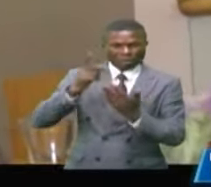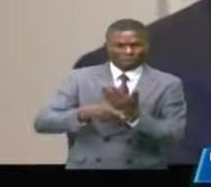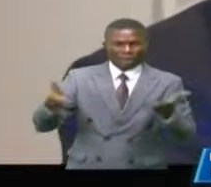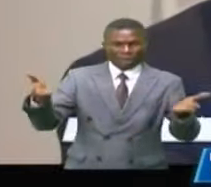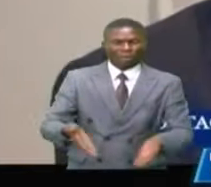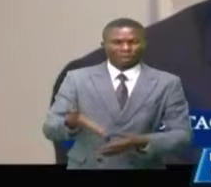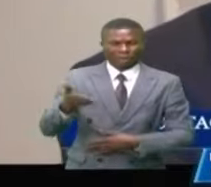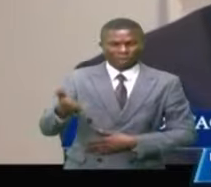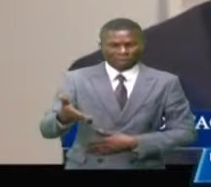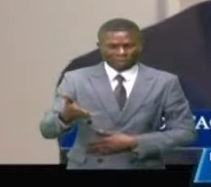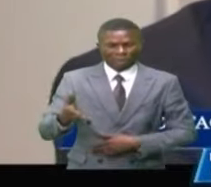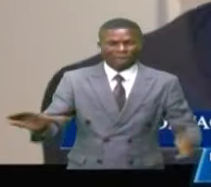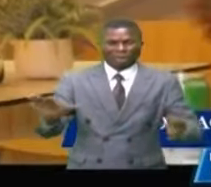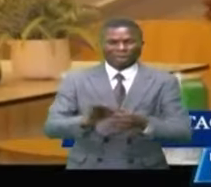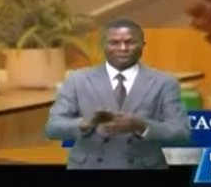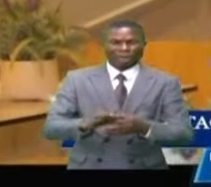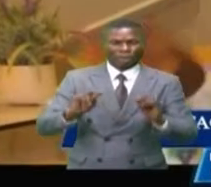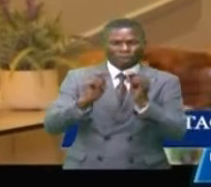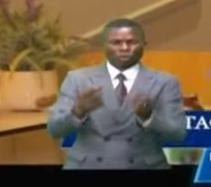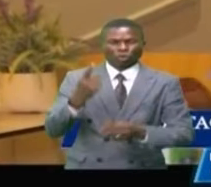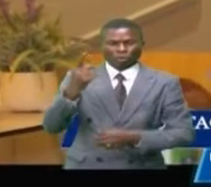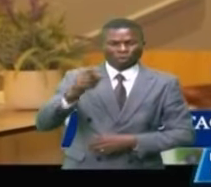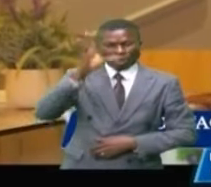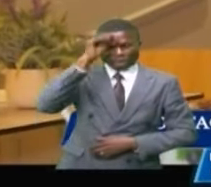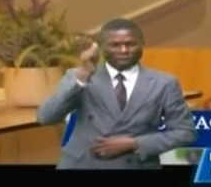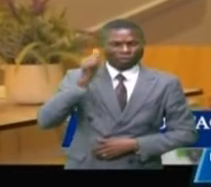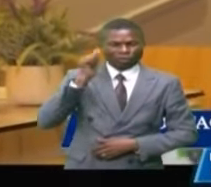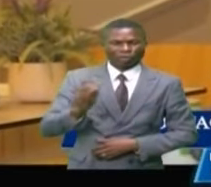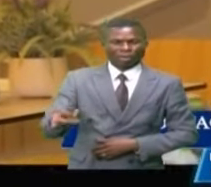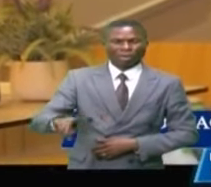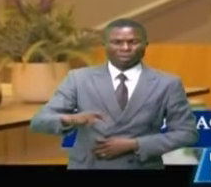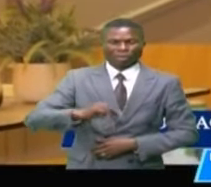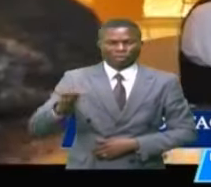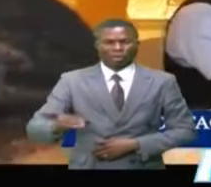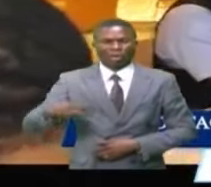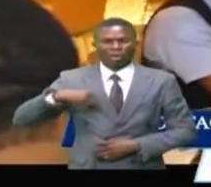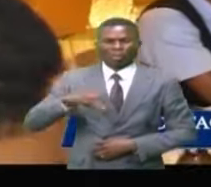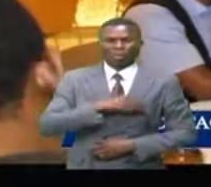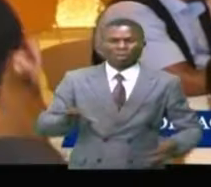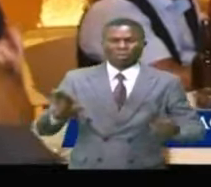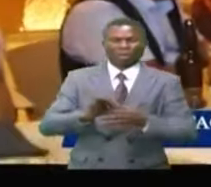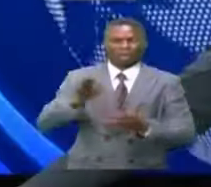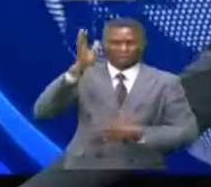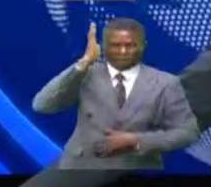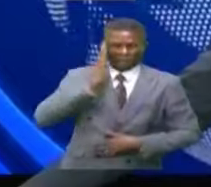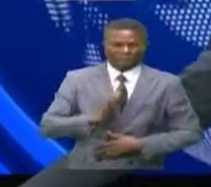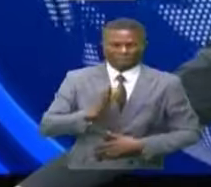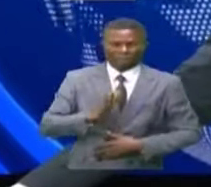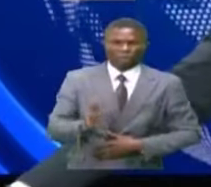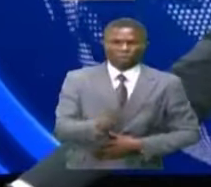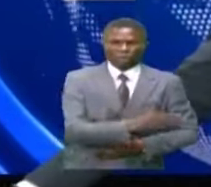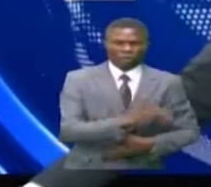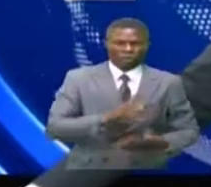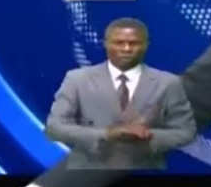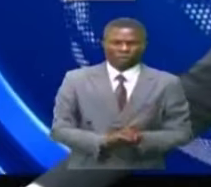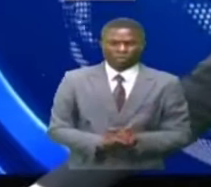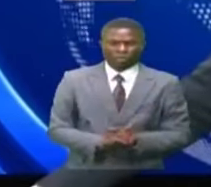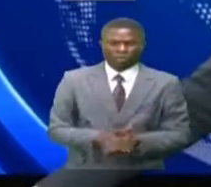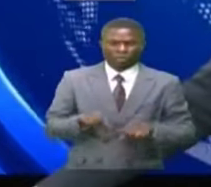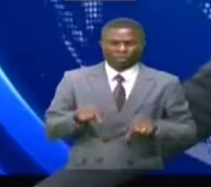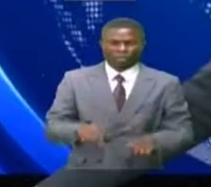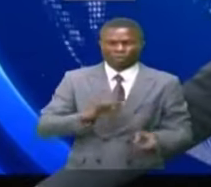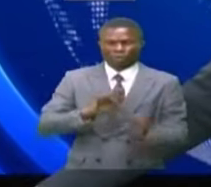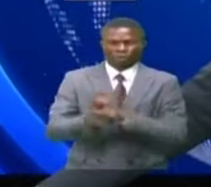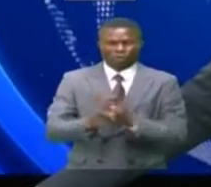aussi de la partie, unis comme un seul homme. Les filles et fils du Maniema, membres de l'Union sacrée, rassure, le second mandat de Félix... On change carrément